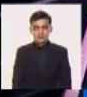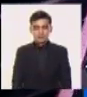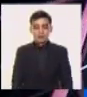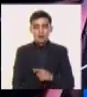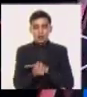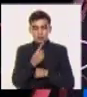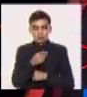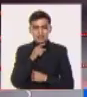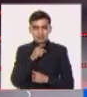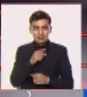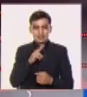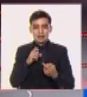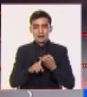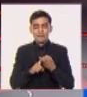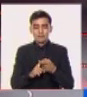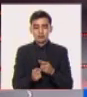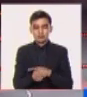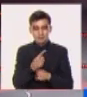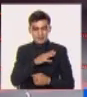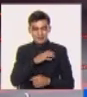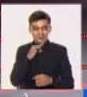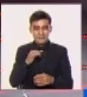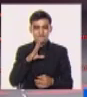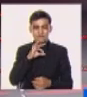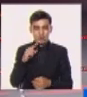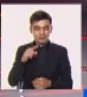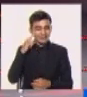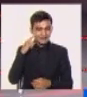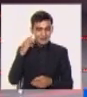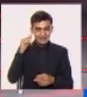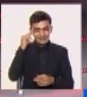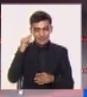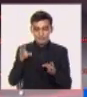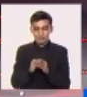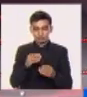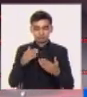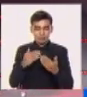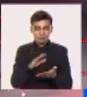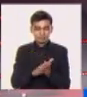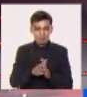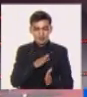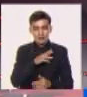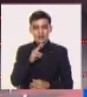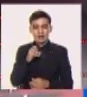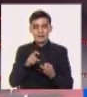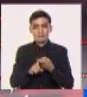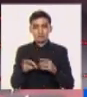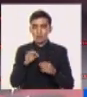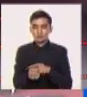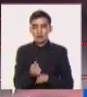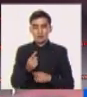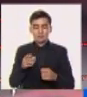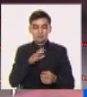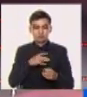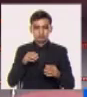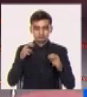Откуда ты, коронавирус? ВОЗ согласовала с Китаем совместное расследование происхождения коронавируса. Первая группа исследователей вернулась